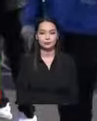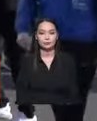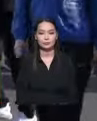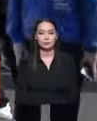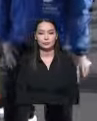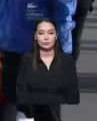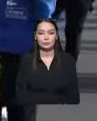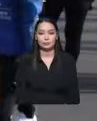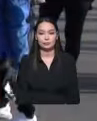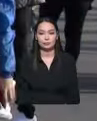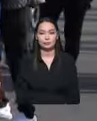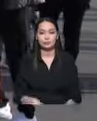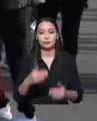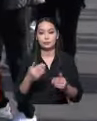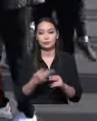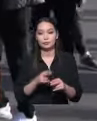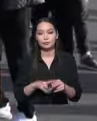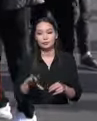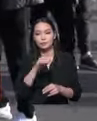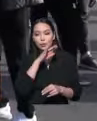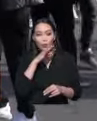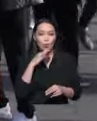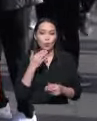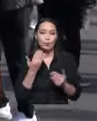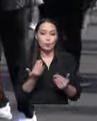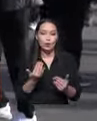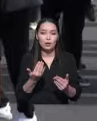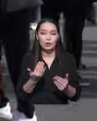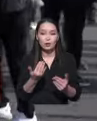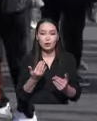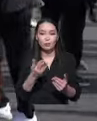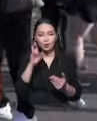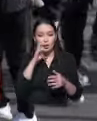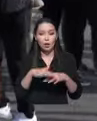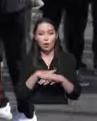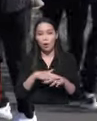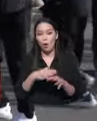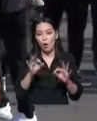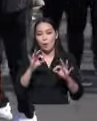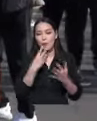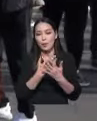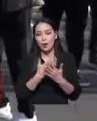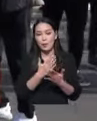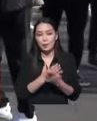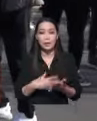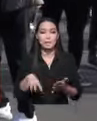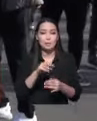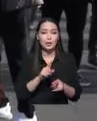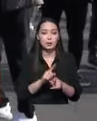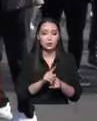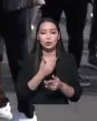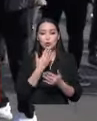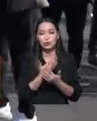Халқымыздың бірлігі үшін, халқымыздың біздің көп ұлтты мемлекет болғандықтан барлық мемлекеттерге, барлық ұлттарға